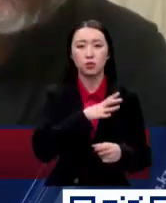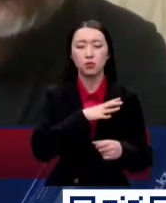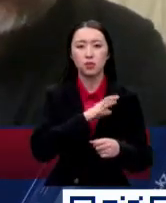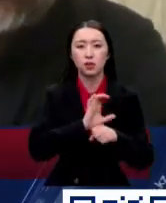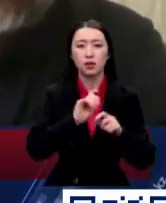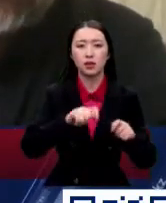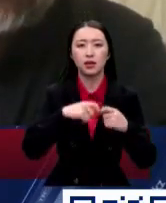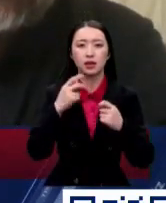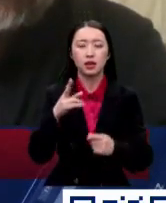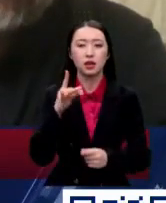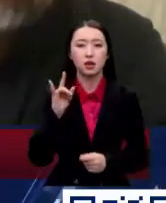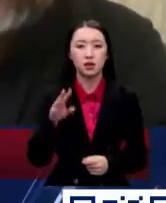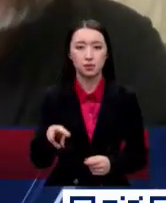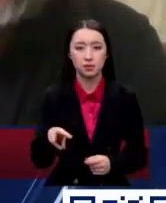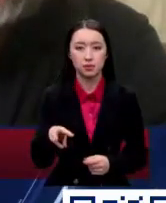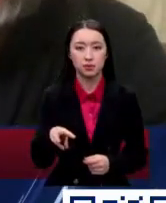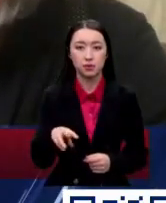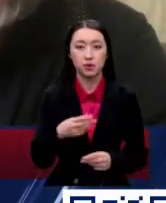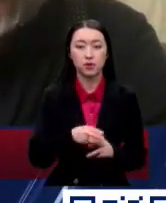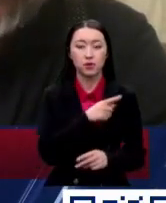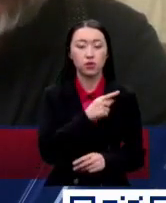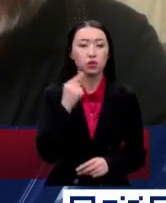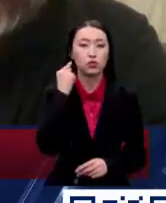Крым. Ну, в общем, Сименс об